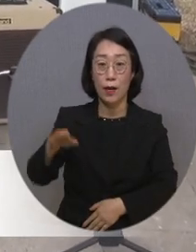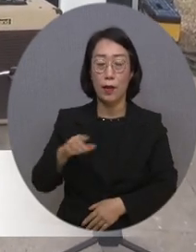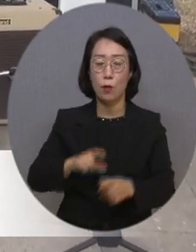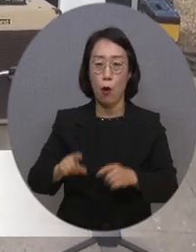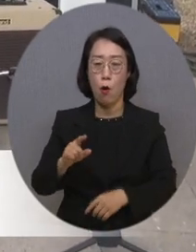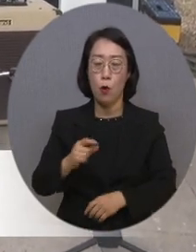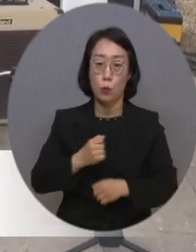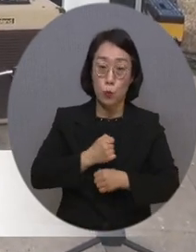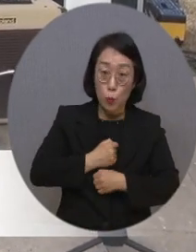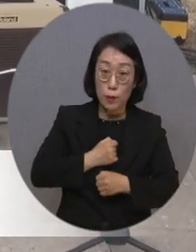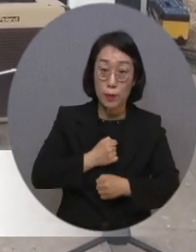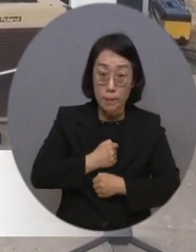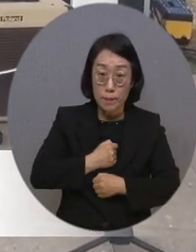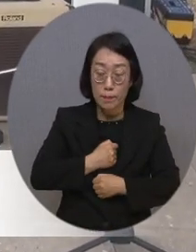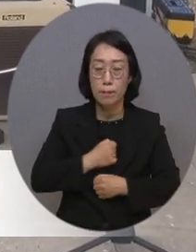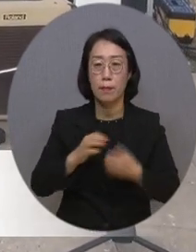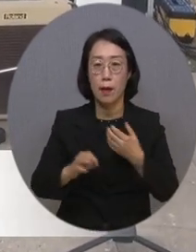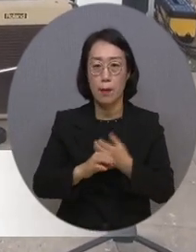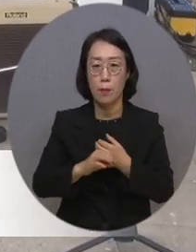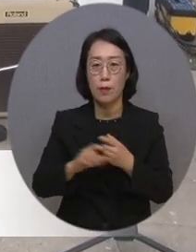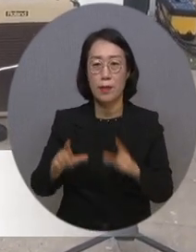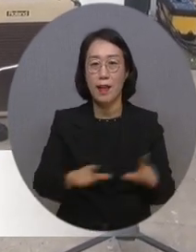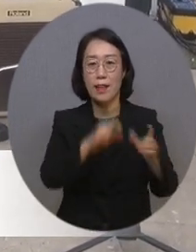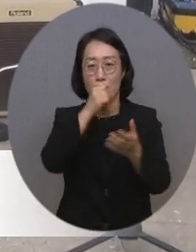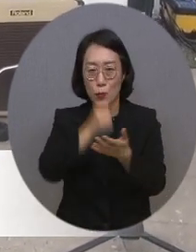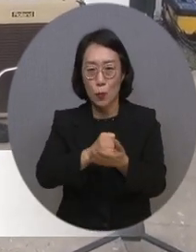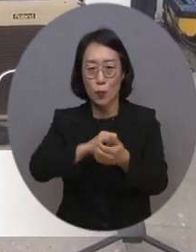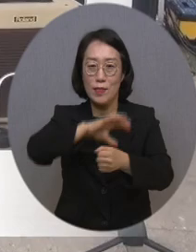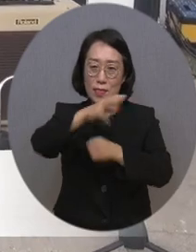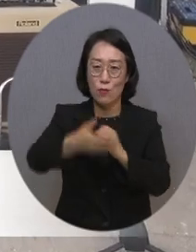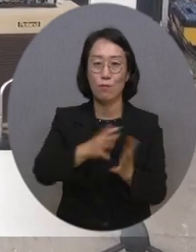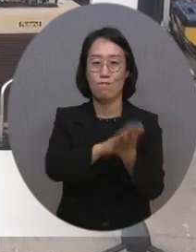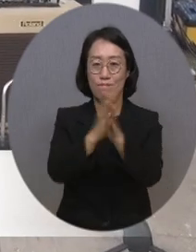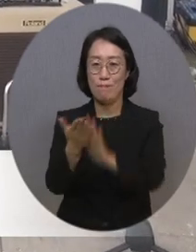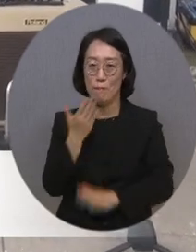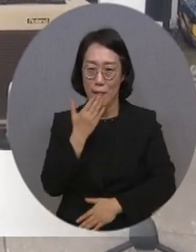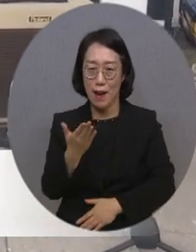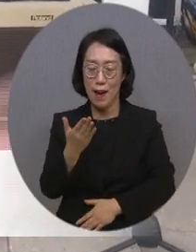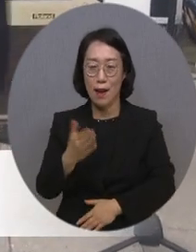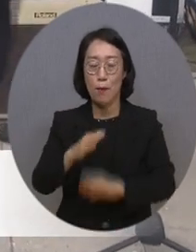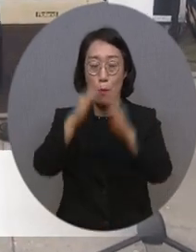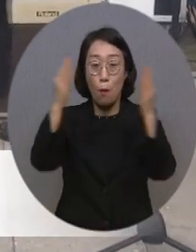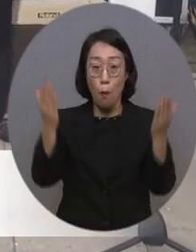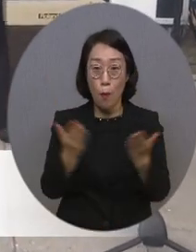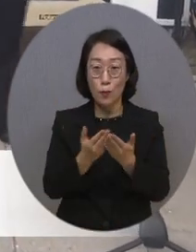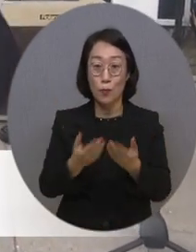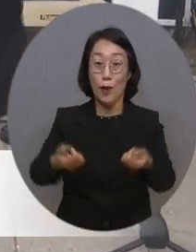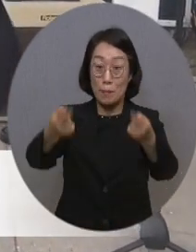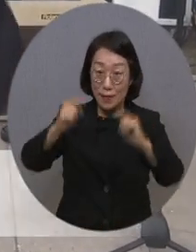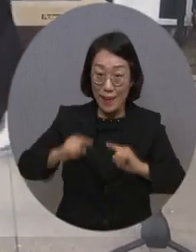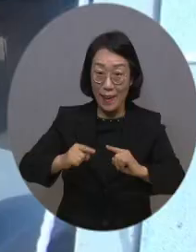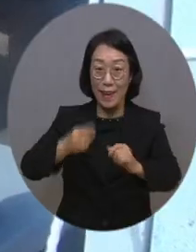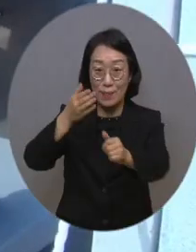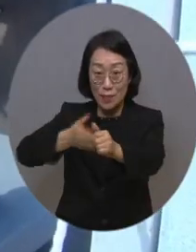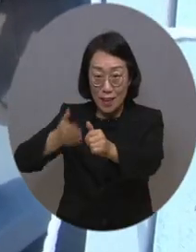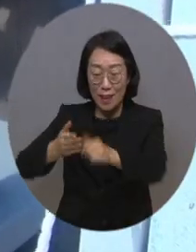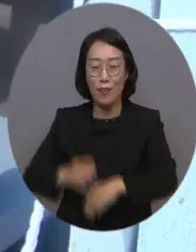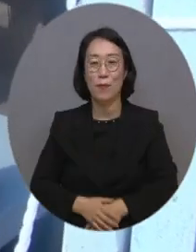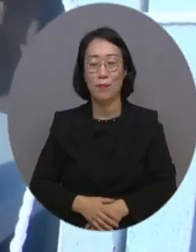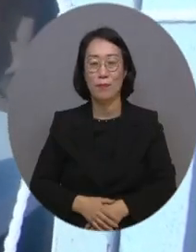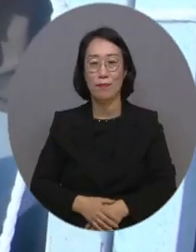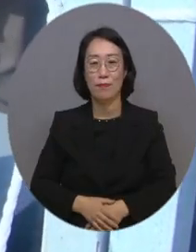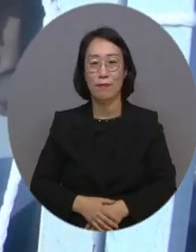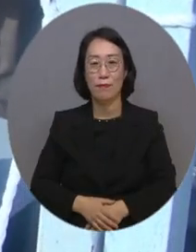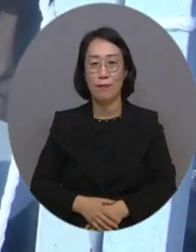더 신경 쓰면은 우리 살기 좋은 지구가 되지 않을까 싶습니다. 모두 함께 동참해요.